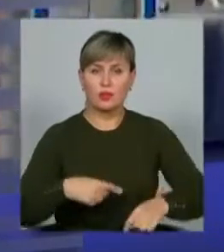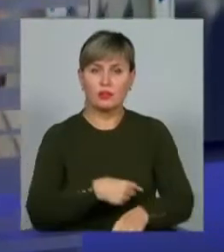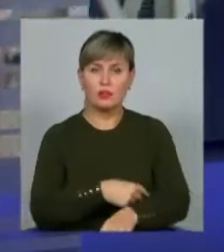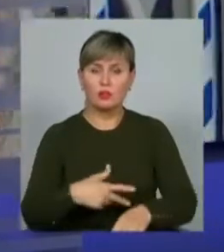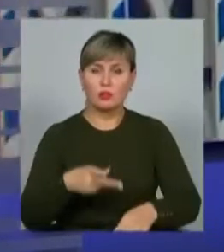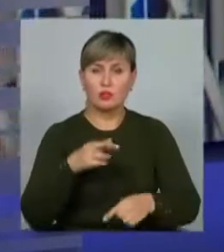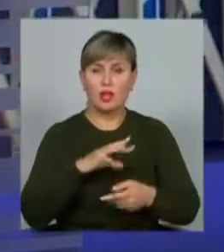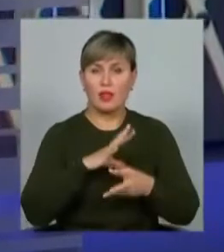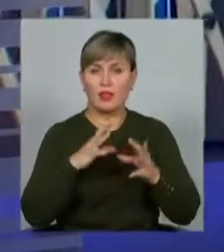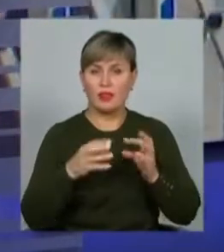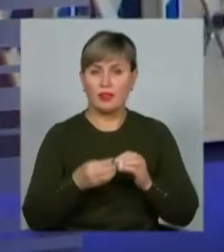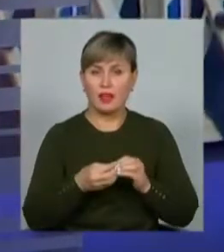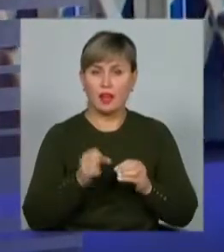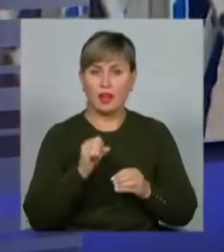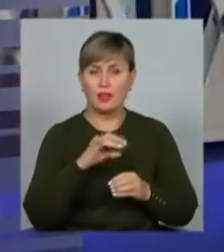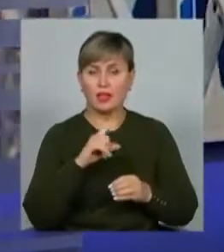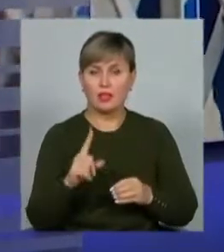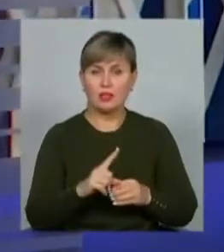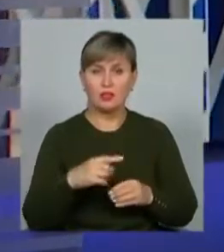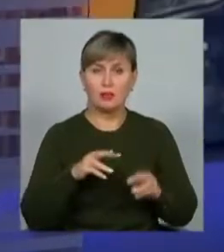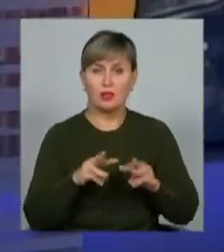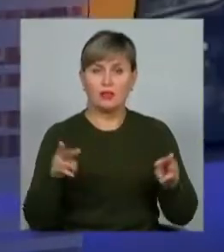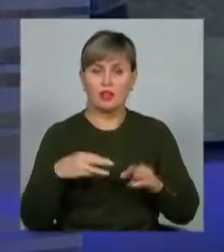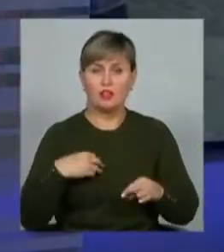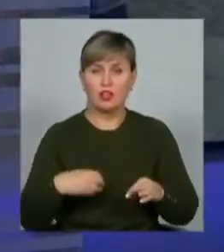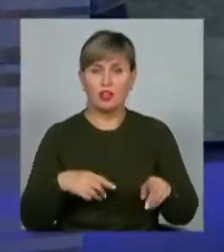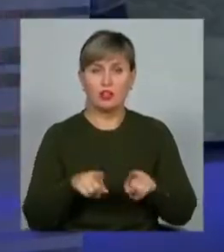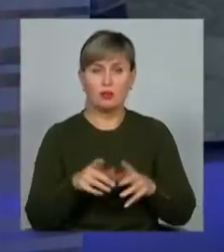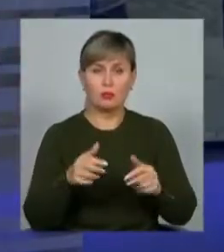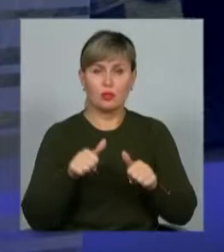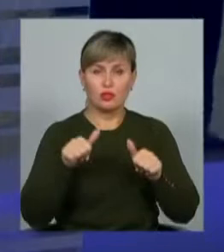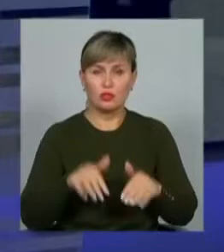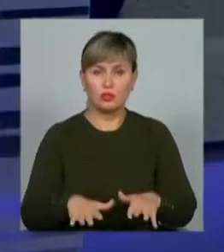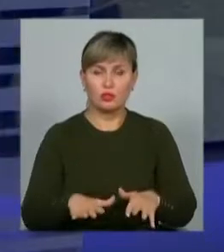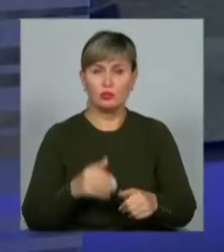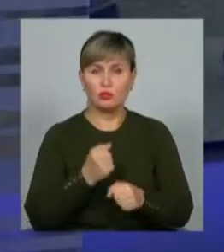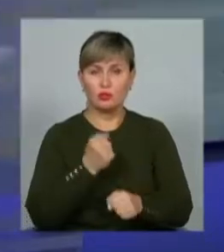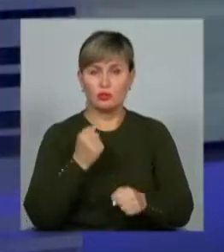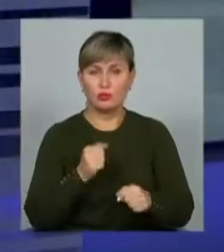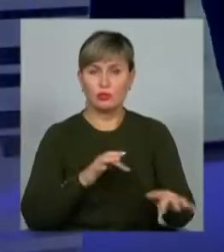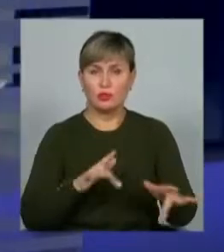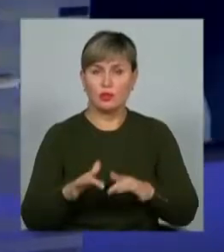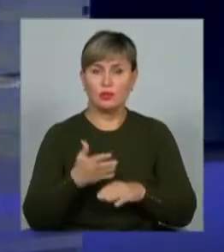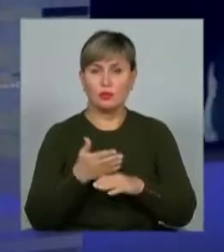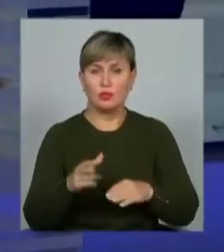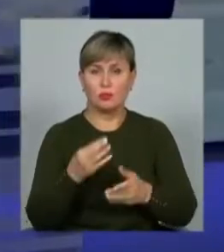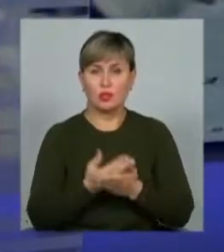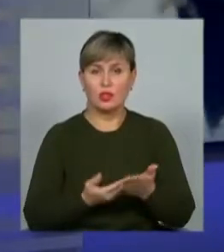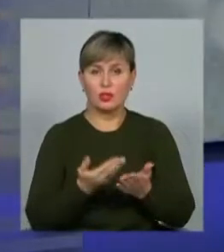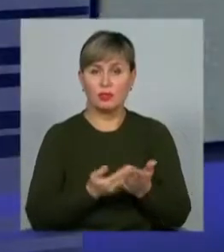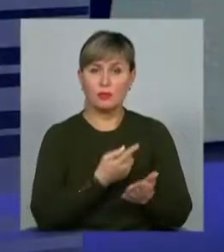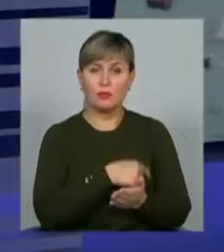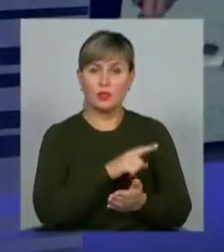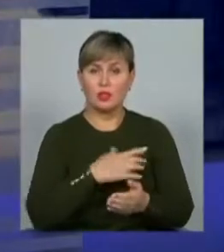для анализа. Правительство Франции также приняло решение ужесточить санитарные меры. В частности, по рекомендации